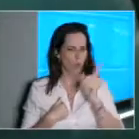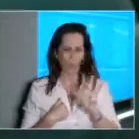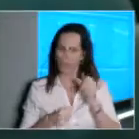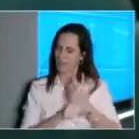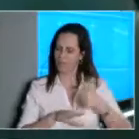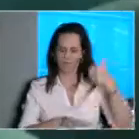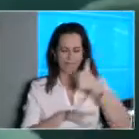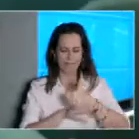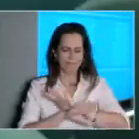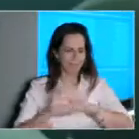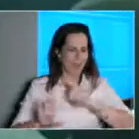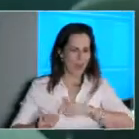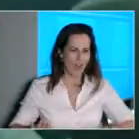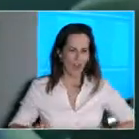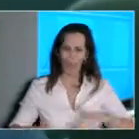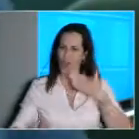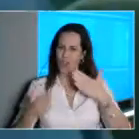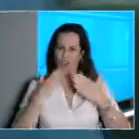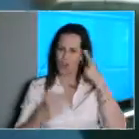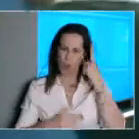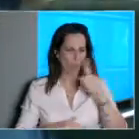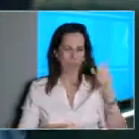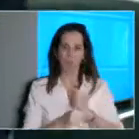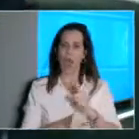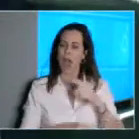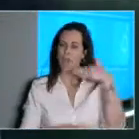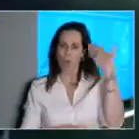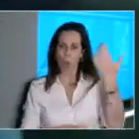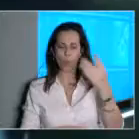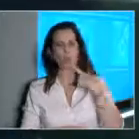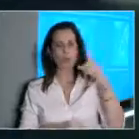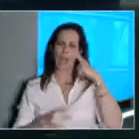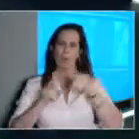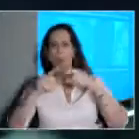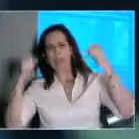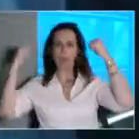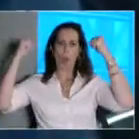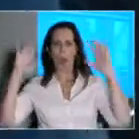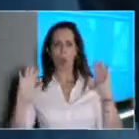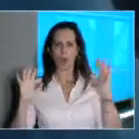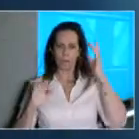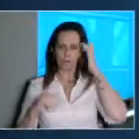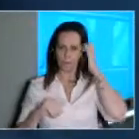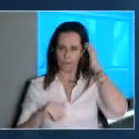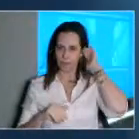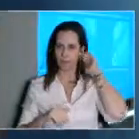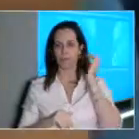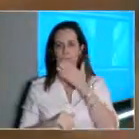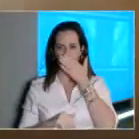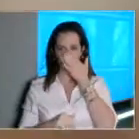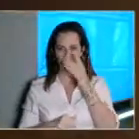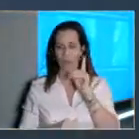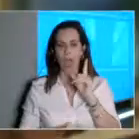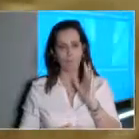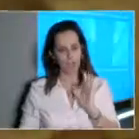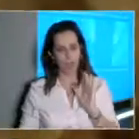לנהל, לא את העירייה, לא את הישיבות מועצה, אבל בחוץ הוא נתפס כגיבור. רגע, אבל רפאל... זה ימים עצובים. כן.